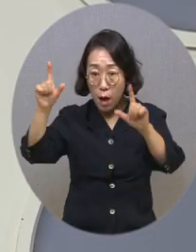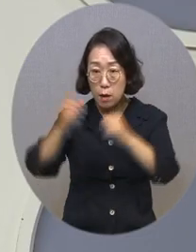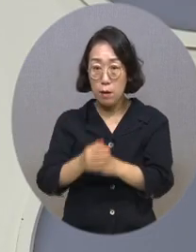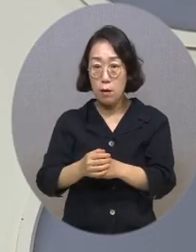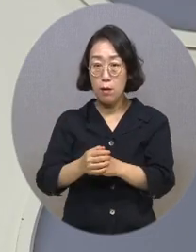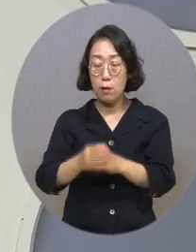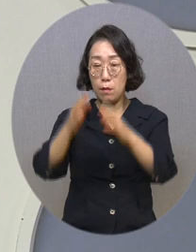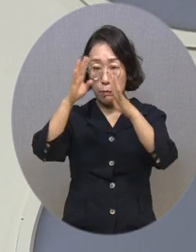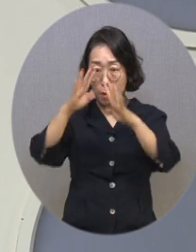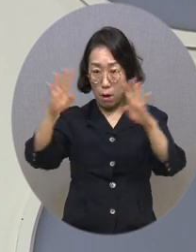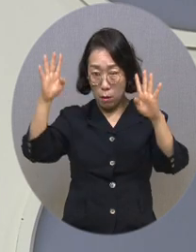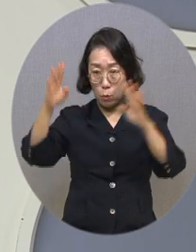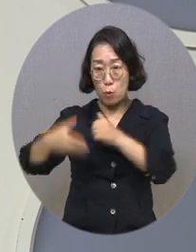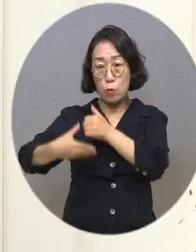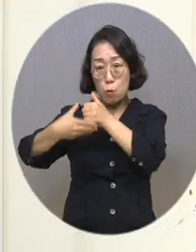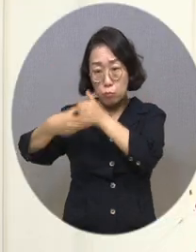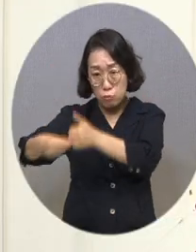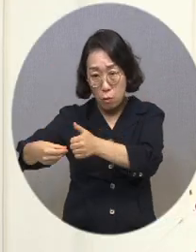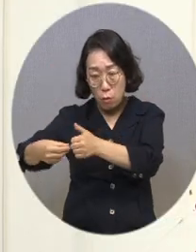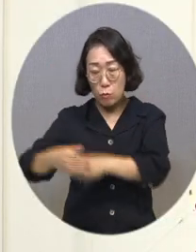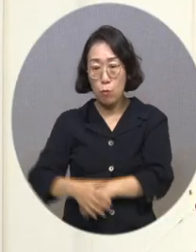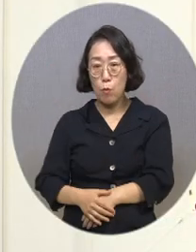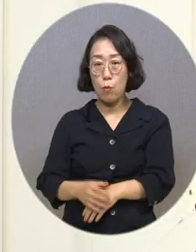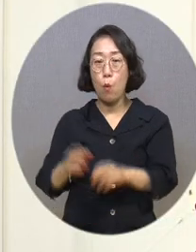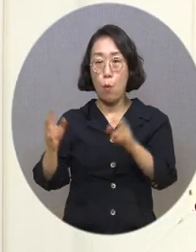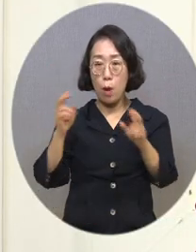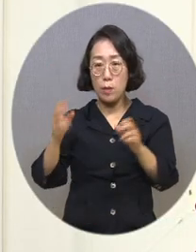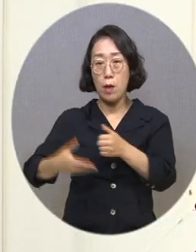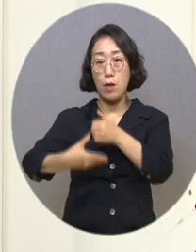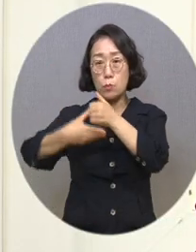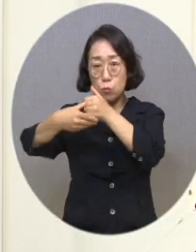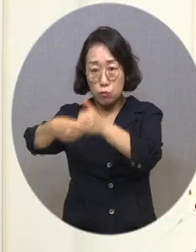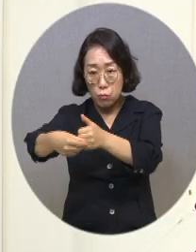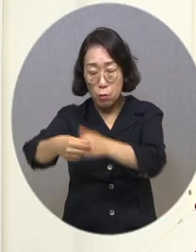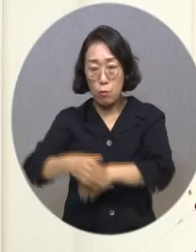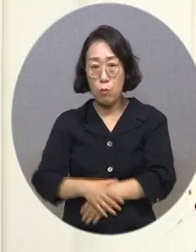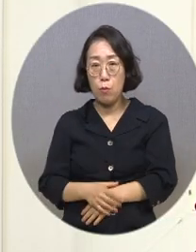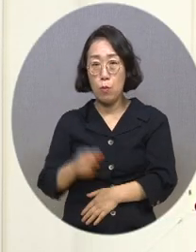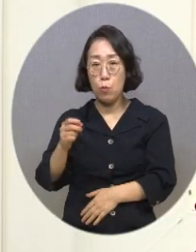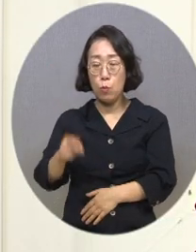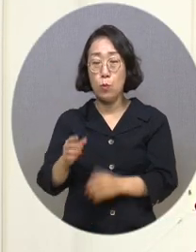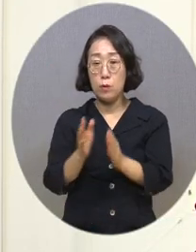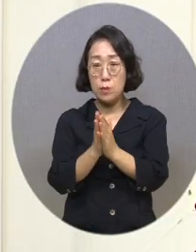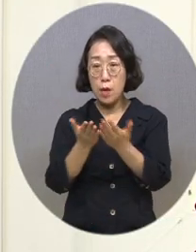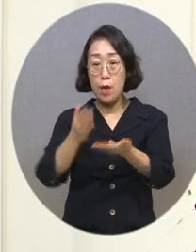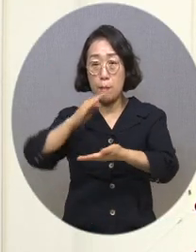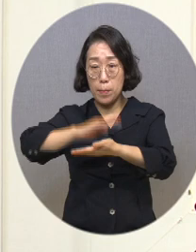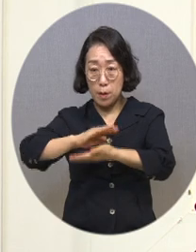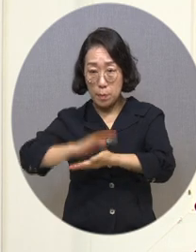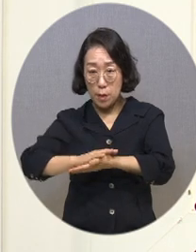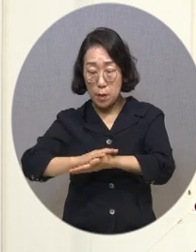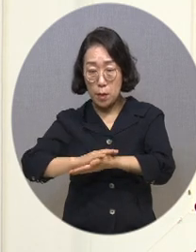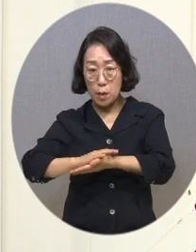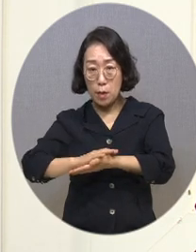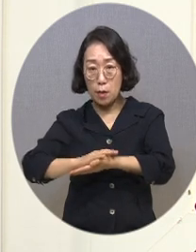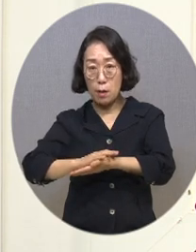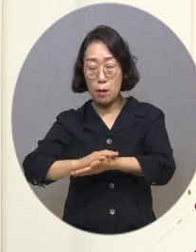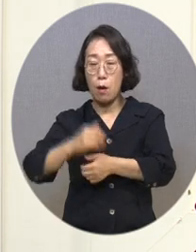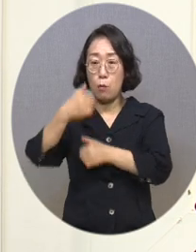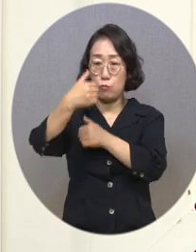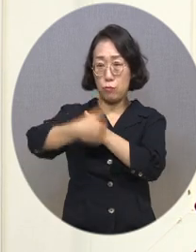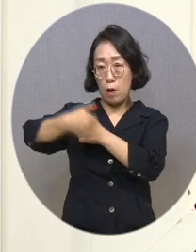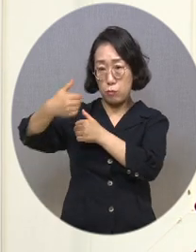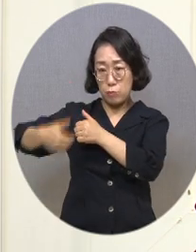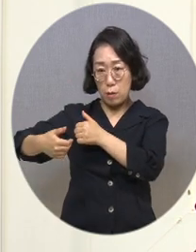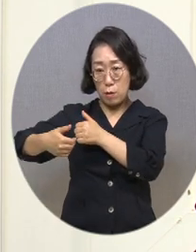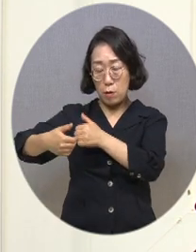대학교에서 특강을 해달라고 하고 어떤 날은 기업에서 특강을 해달라고 하고 책을 내다 보니까 강연이 들어오고